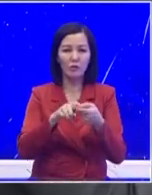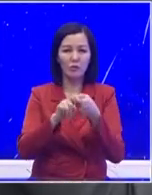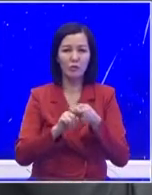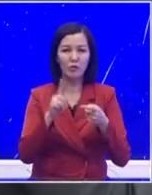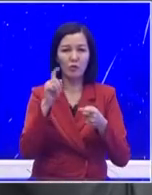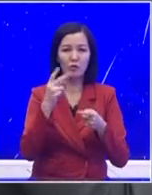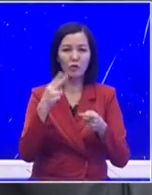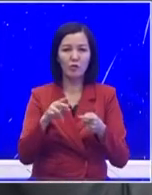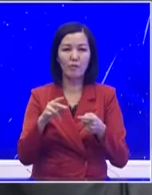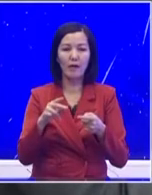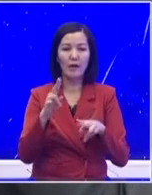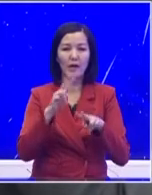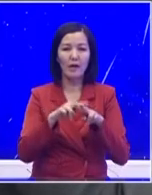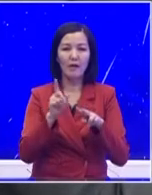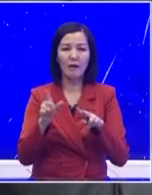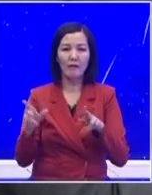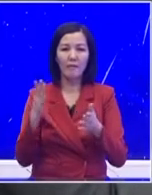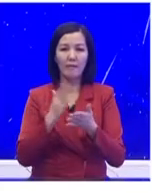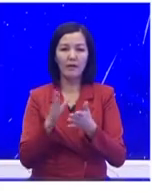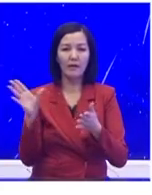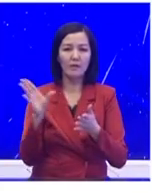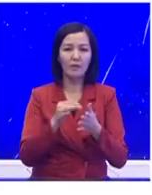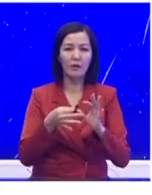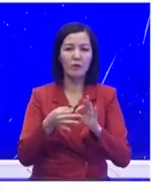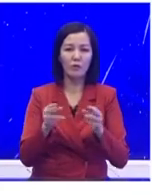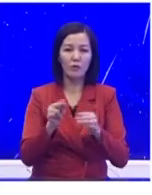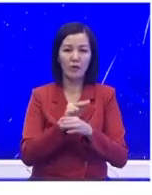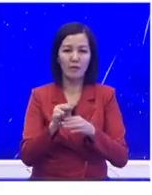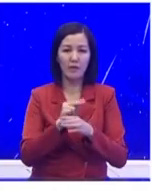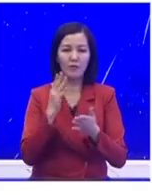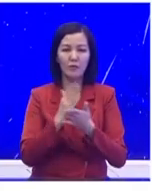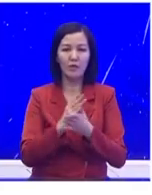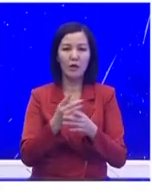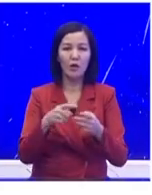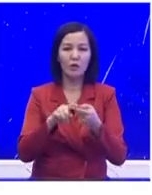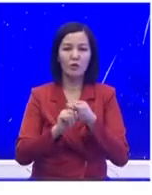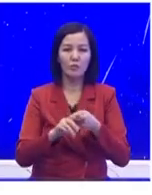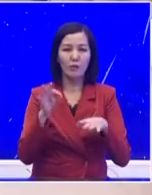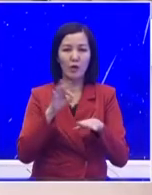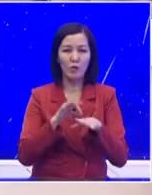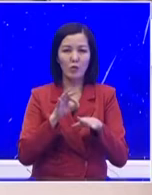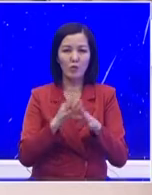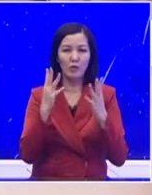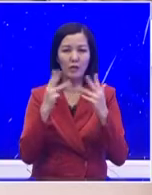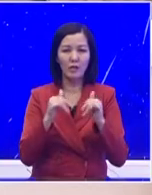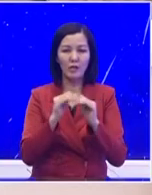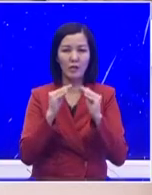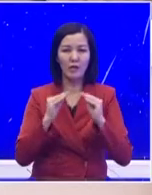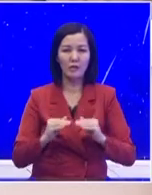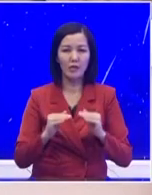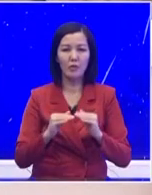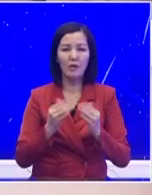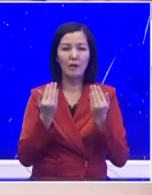жұқтырған 120 жазасын өтеуші бар. Қазір барлығы толық ем алып жатыр. Жұқпалы ауру жұқтырғандар санын азайту мақсатында